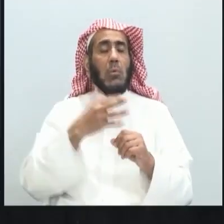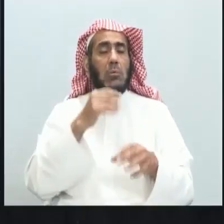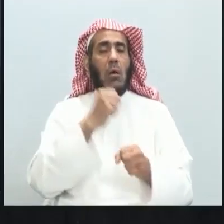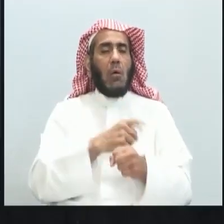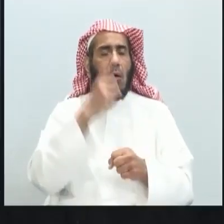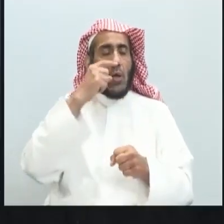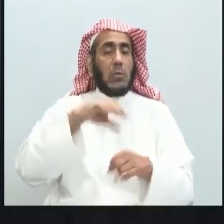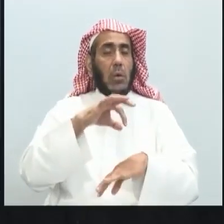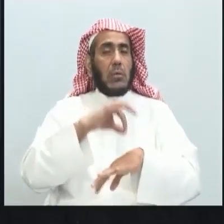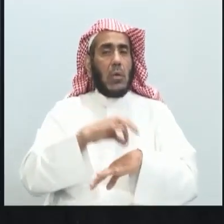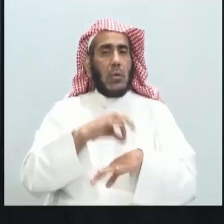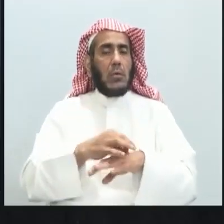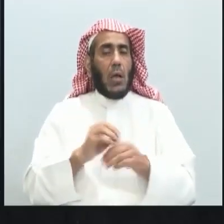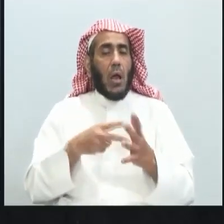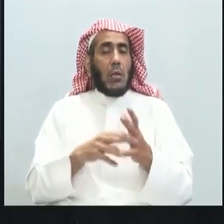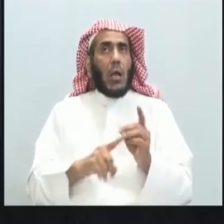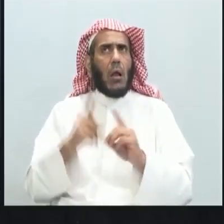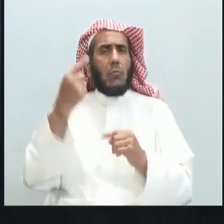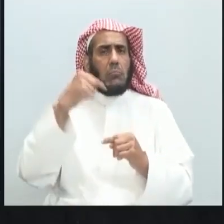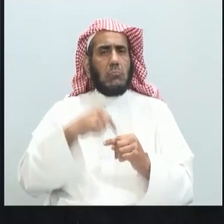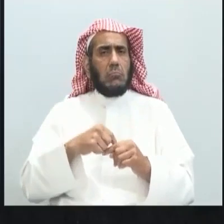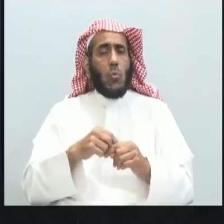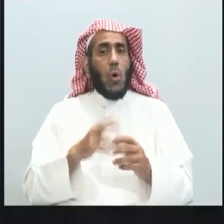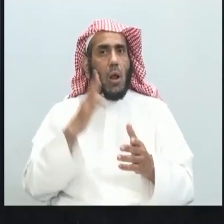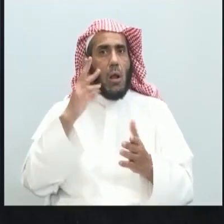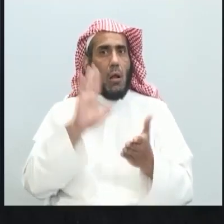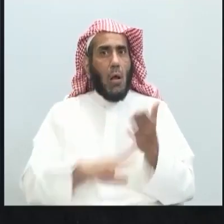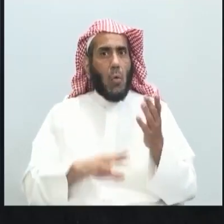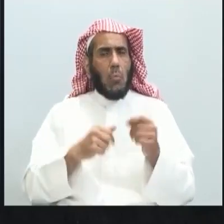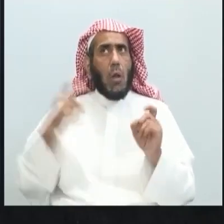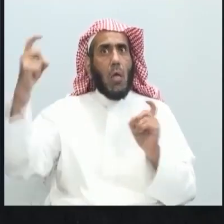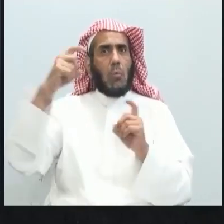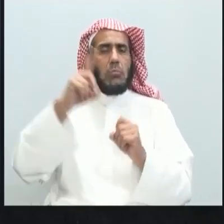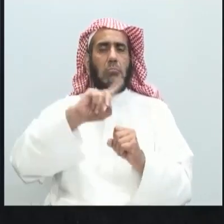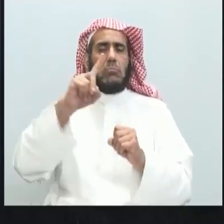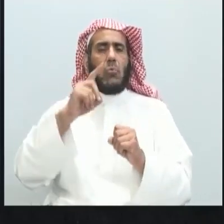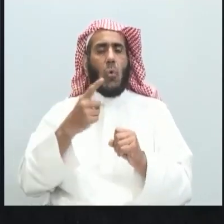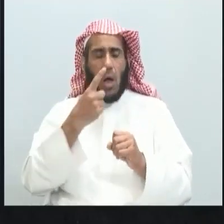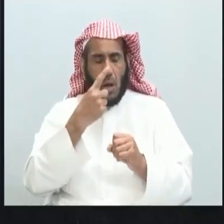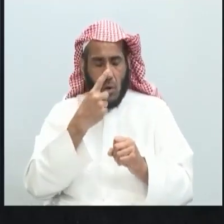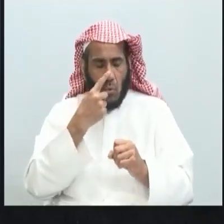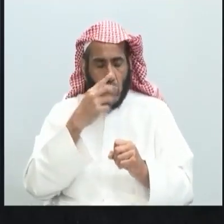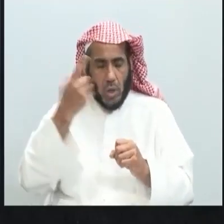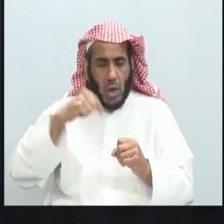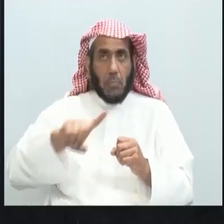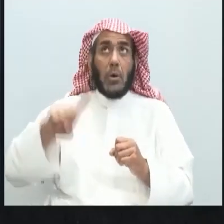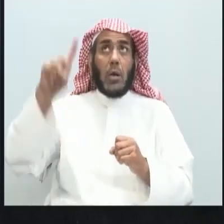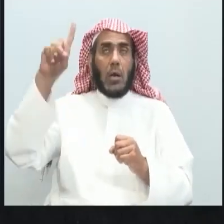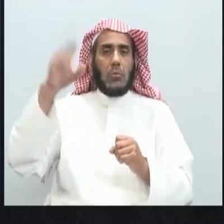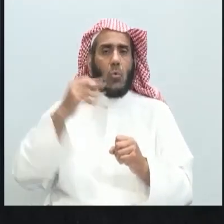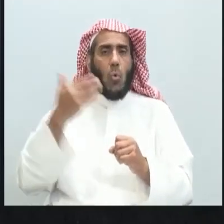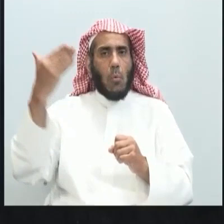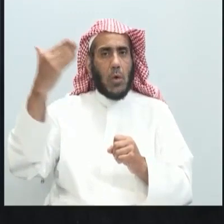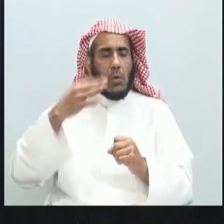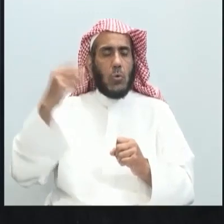فيجب على الانسان ان يتقي الله في نفسه وان يحذر من هذه المخاصمه وان يذعن لامر الله تعالى وما